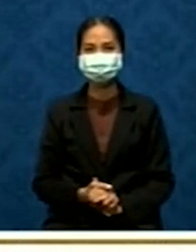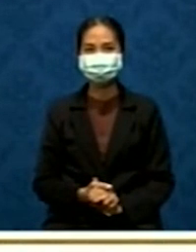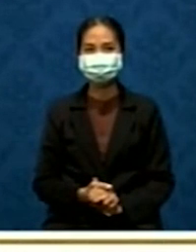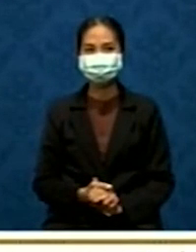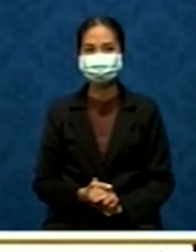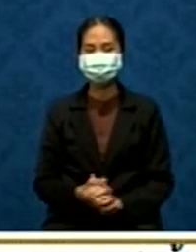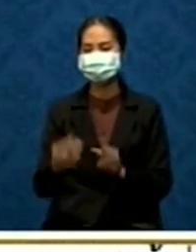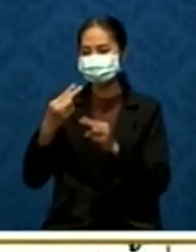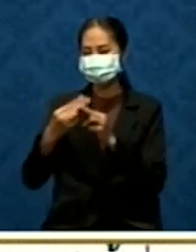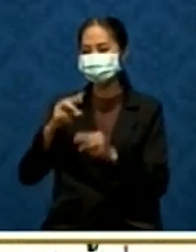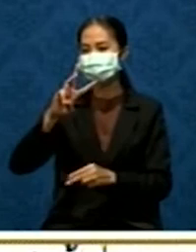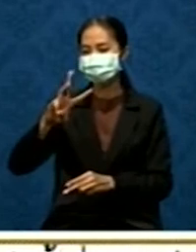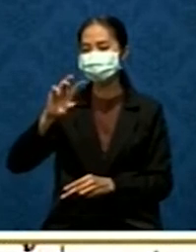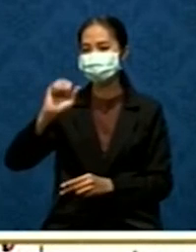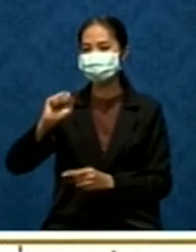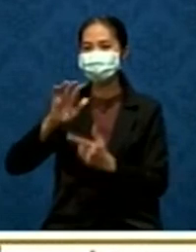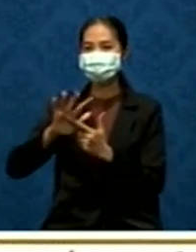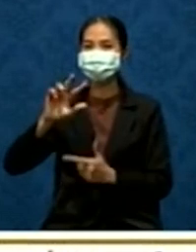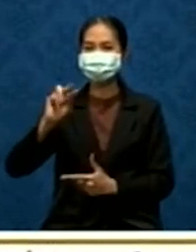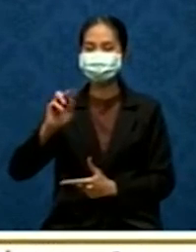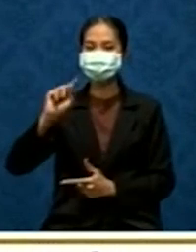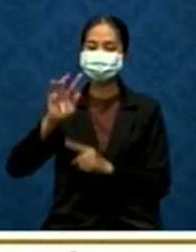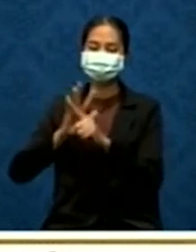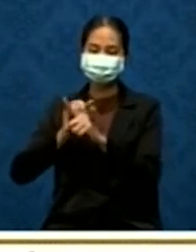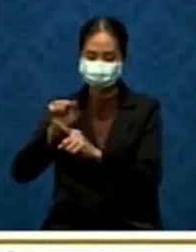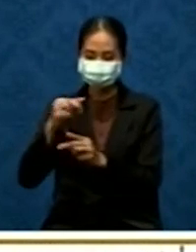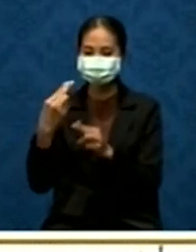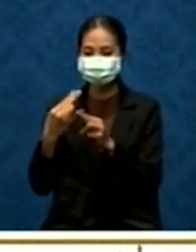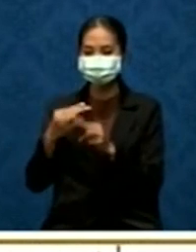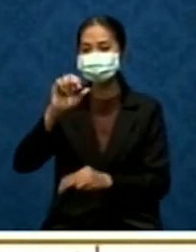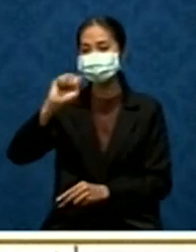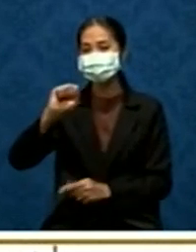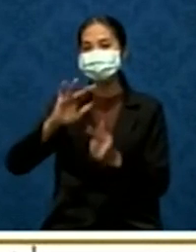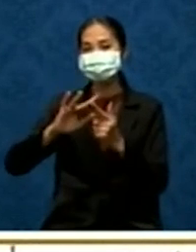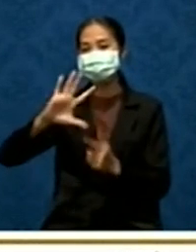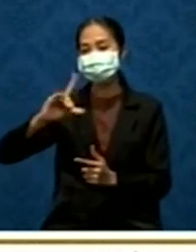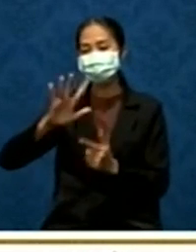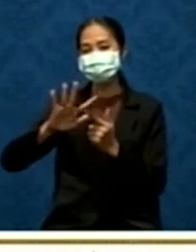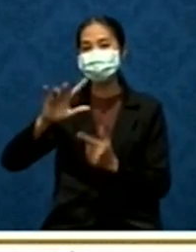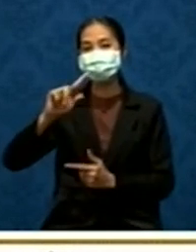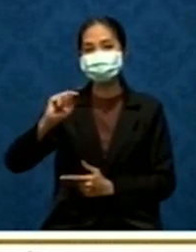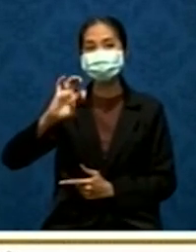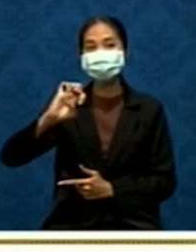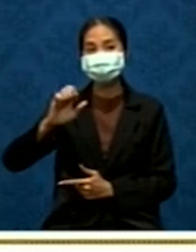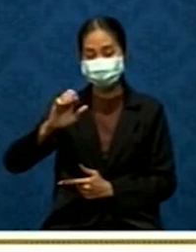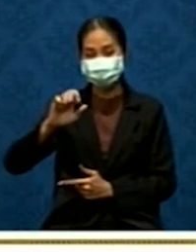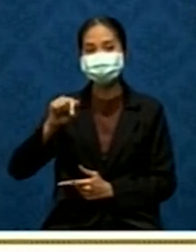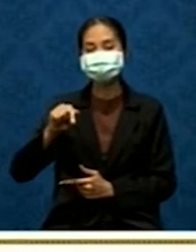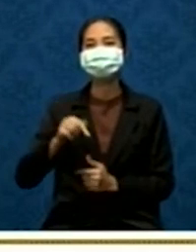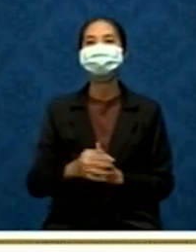นายวสันต์ภัยหลีกลี้นายสุชาติเศรษฐมา